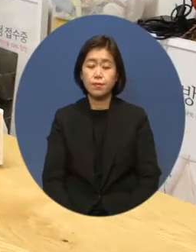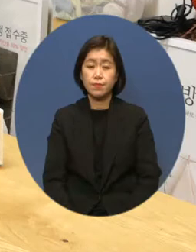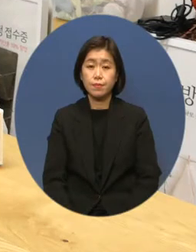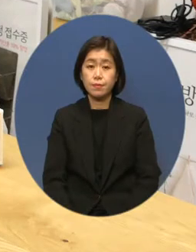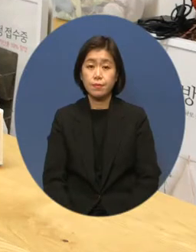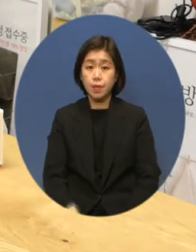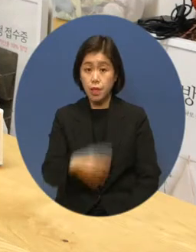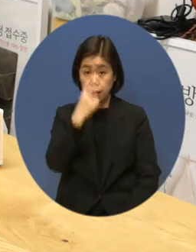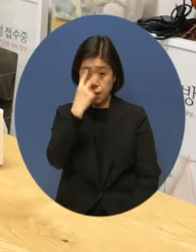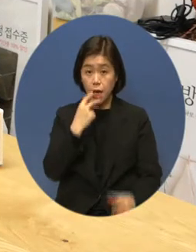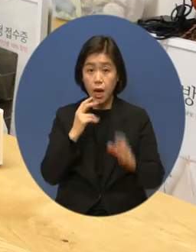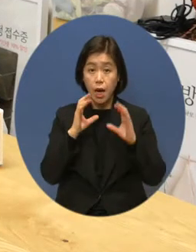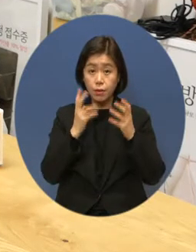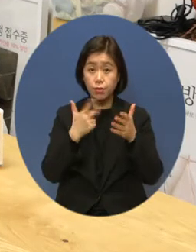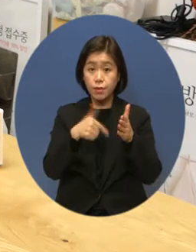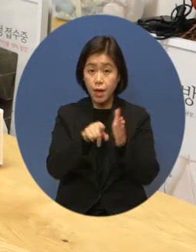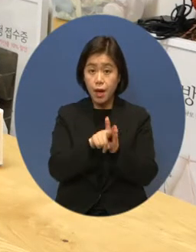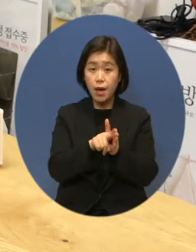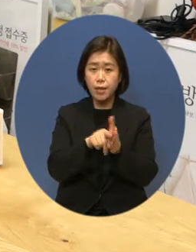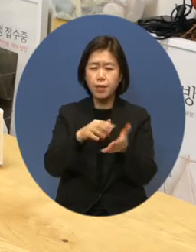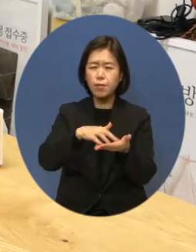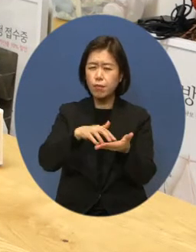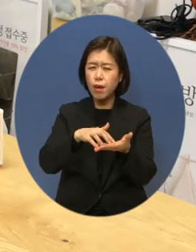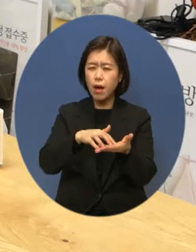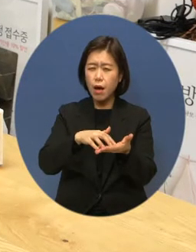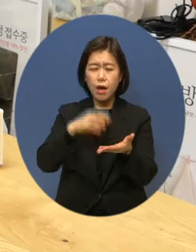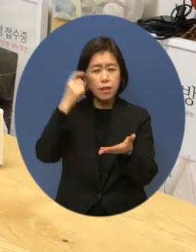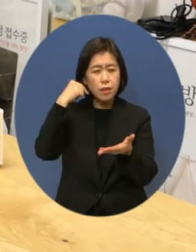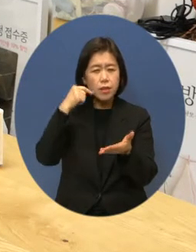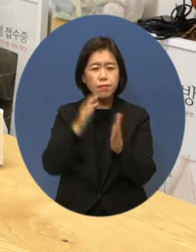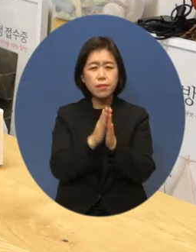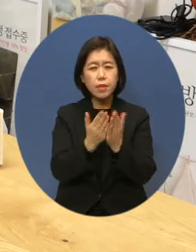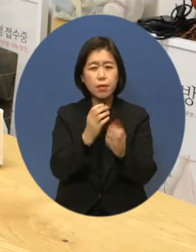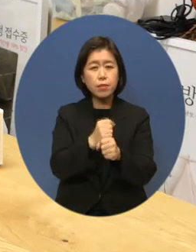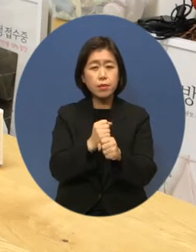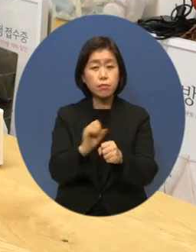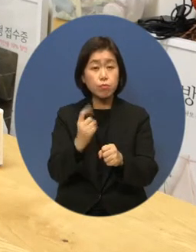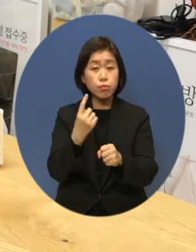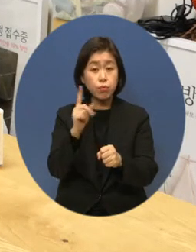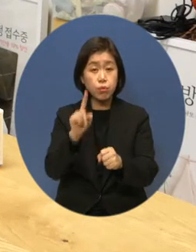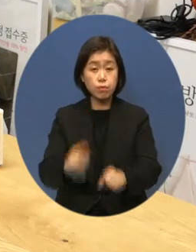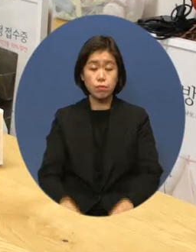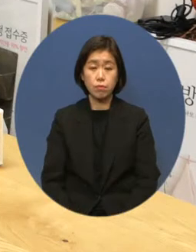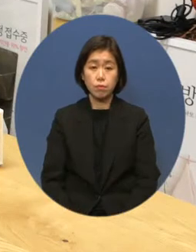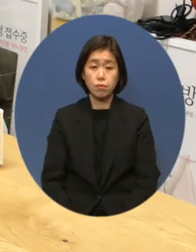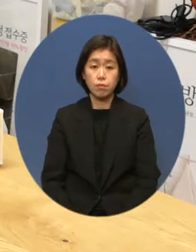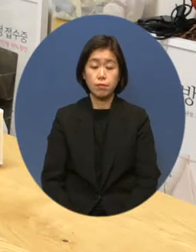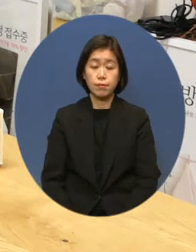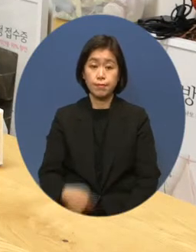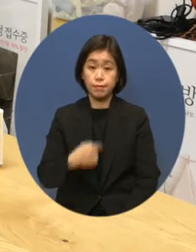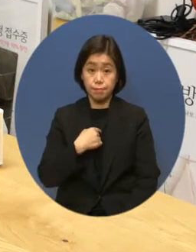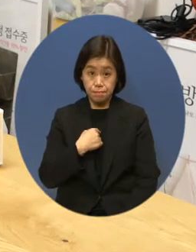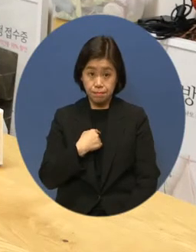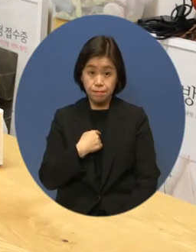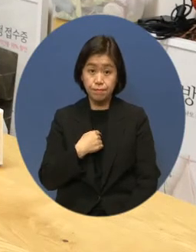그 시각장애 아동들을 위한 점자 촉각책을 만들게 된 계기가 혹시 있으신가요? 제가